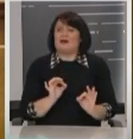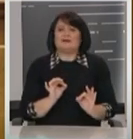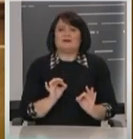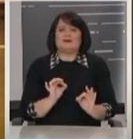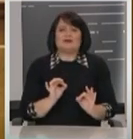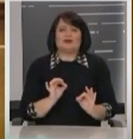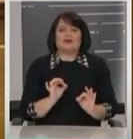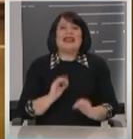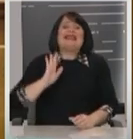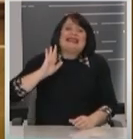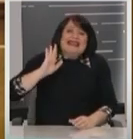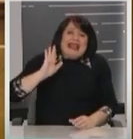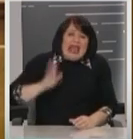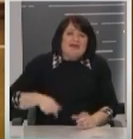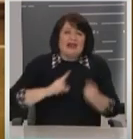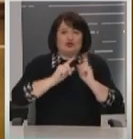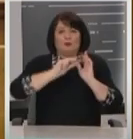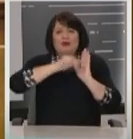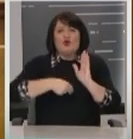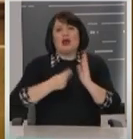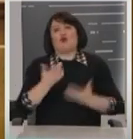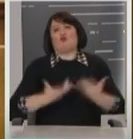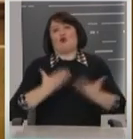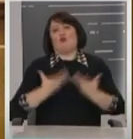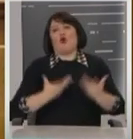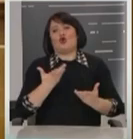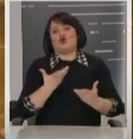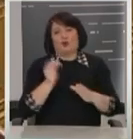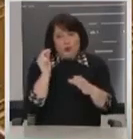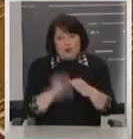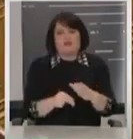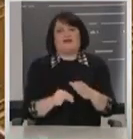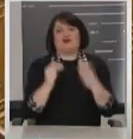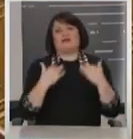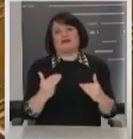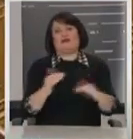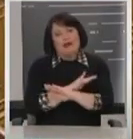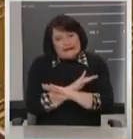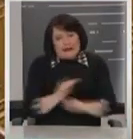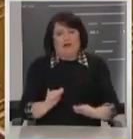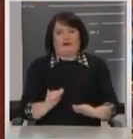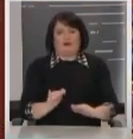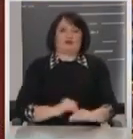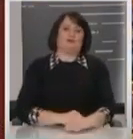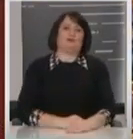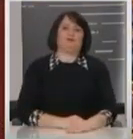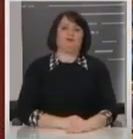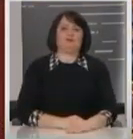αυτός είναι ο τελευταίος μνημονιακός προϋπολογισμός που ψηφίζεται στο Ελληνικό Κοινοβούλιο.